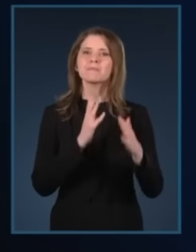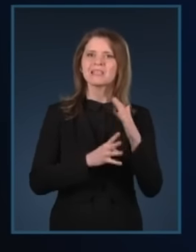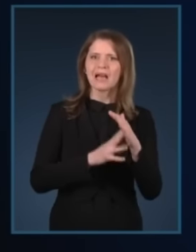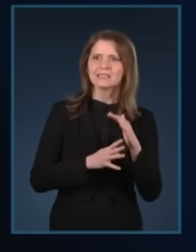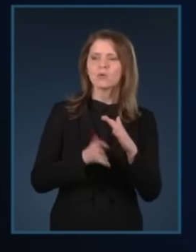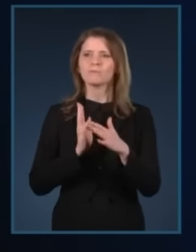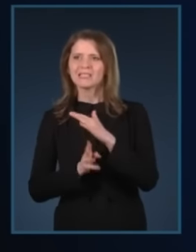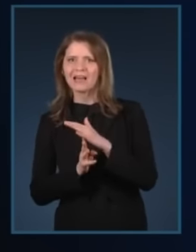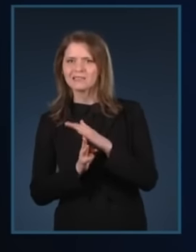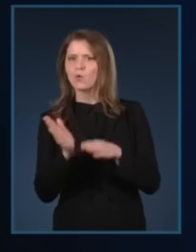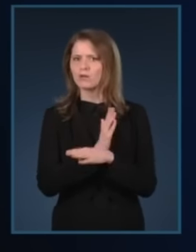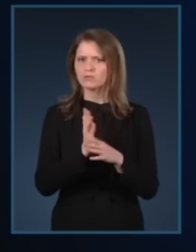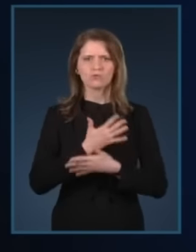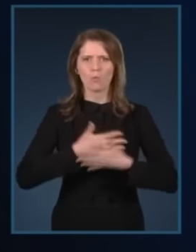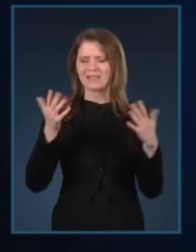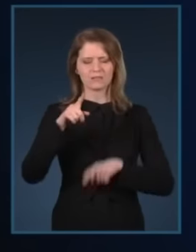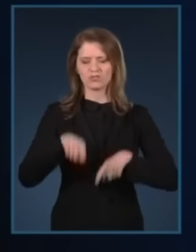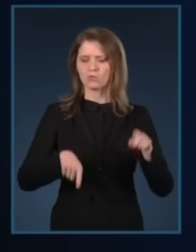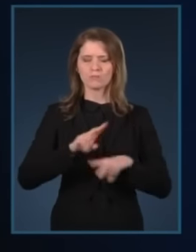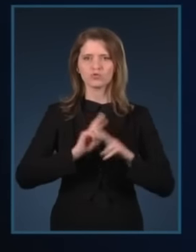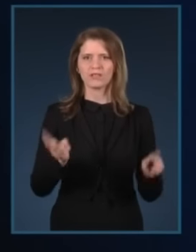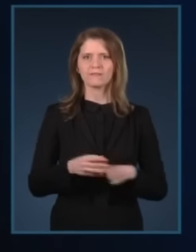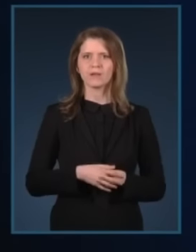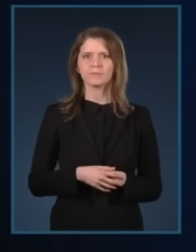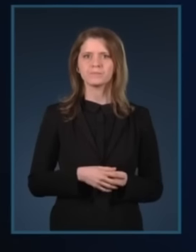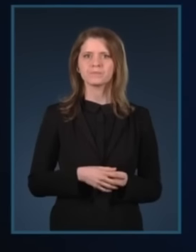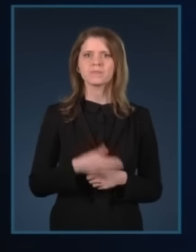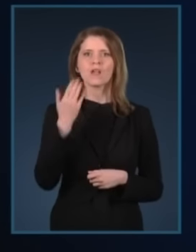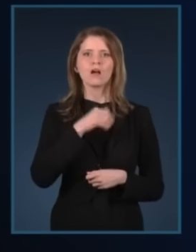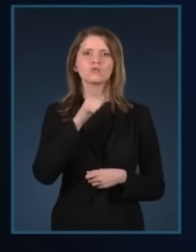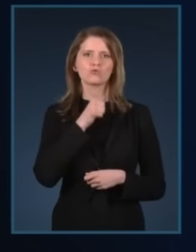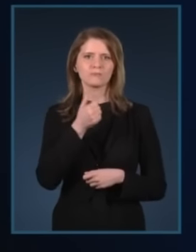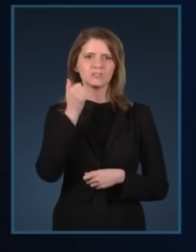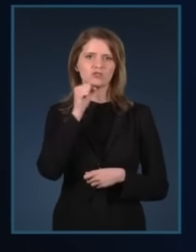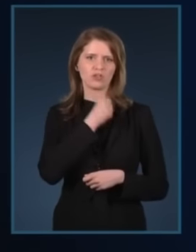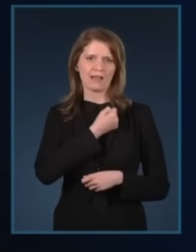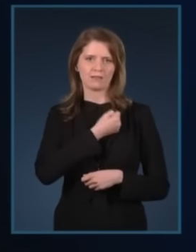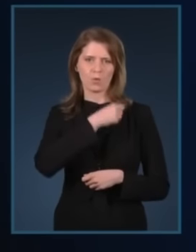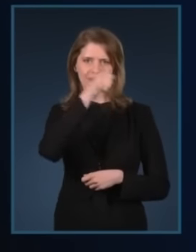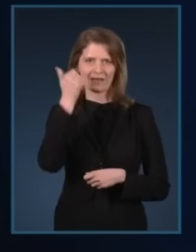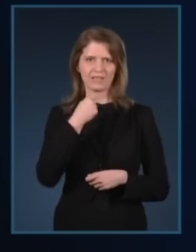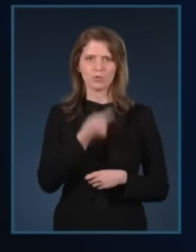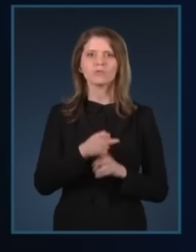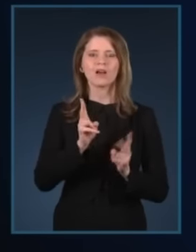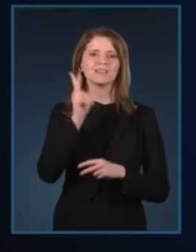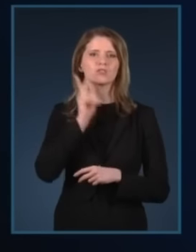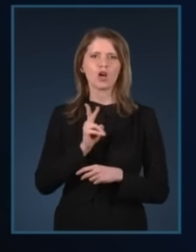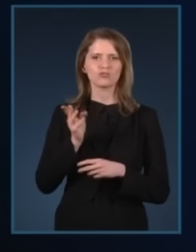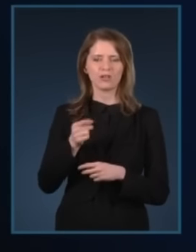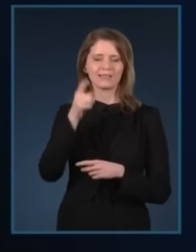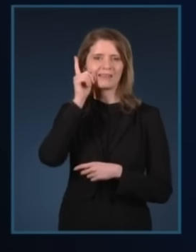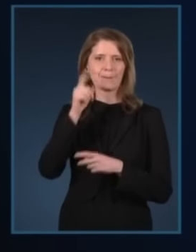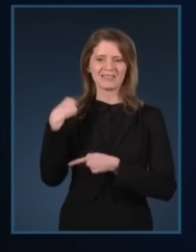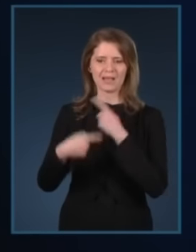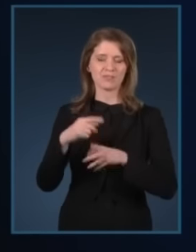között óriási különbség van, hiszen ha Grossmit Sándor nevét mondom, aki kassai német származású családból